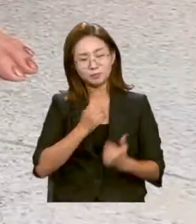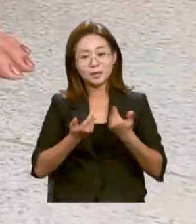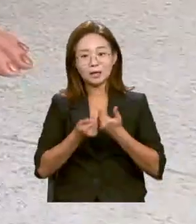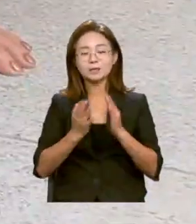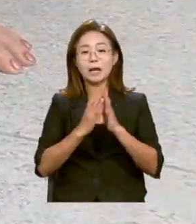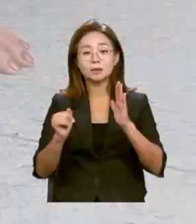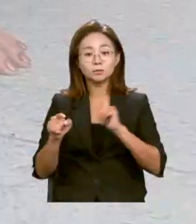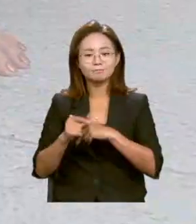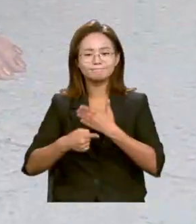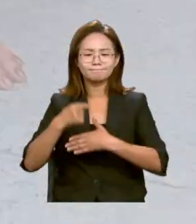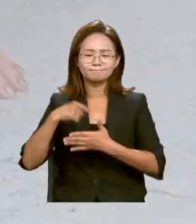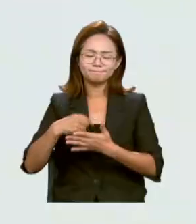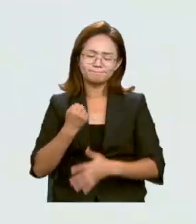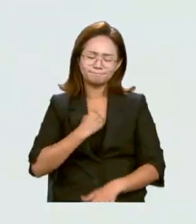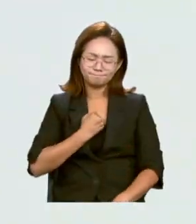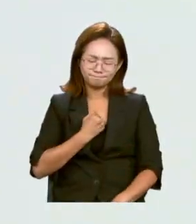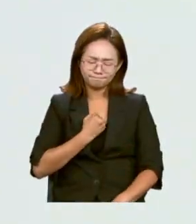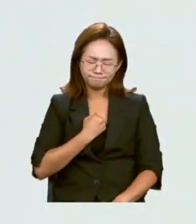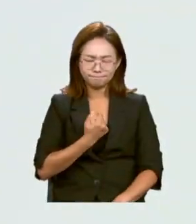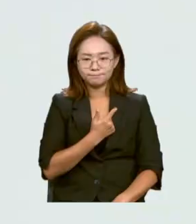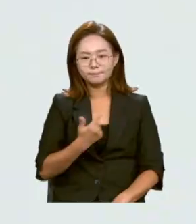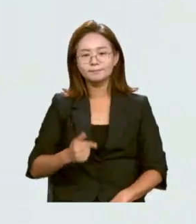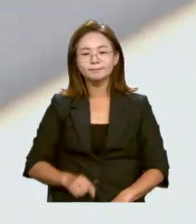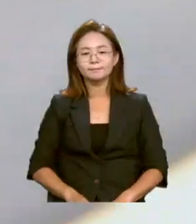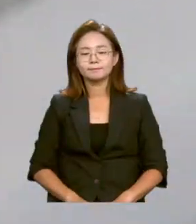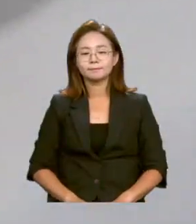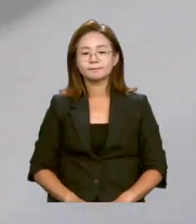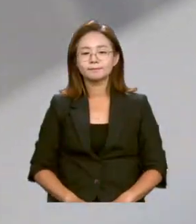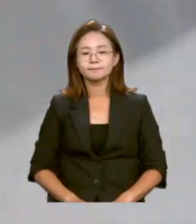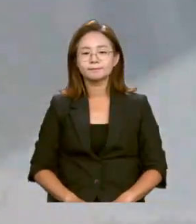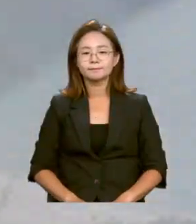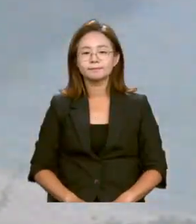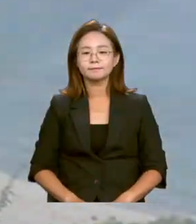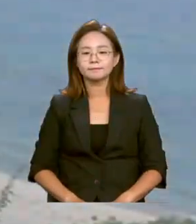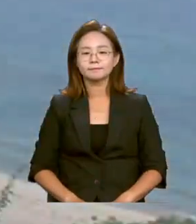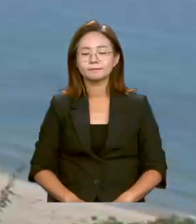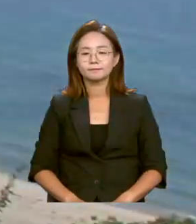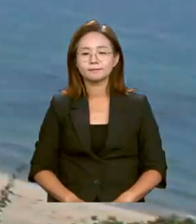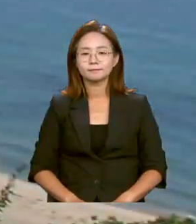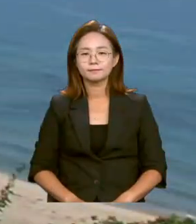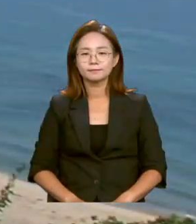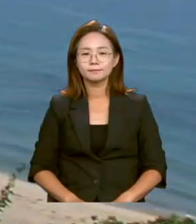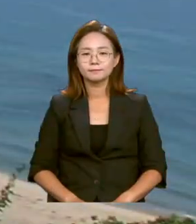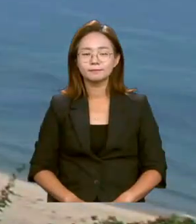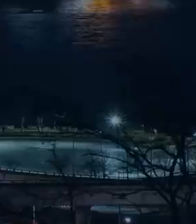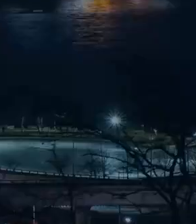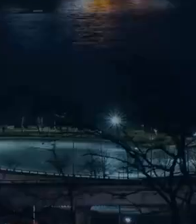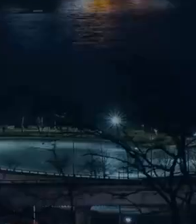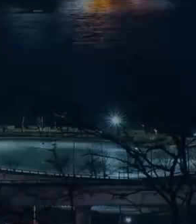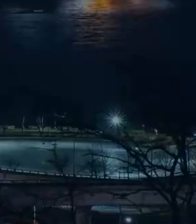가족들의 속만 타들어가고 있습니다 MBN 뉴스 김도영입니다